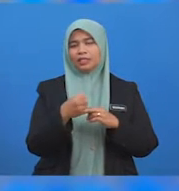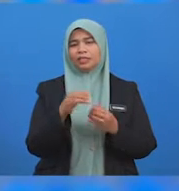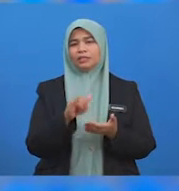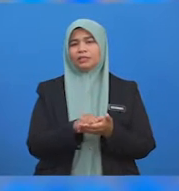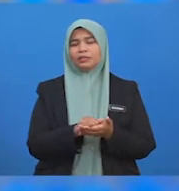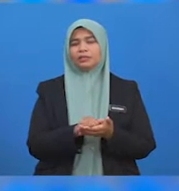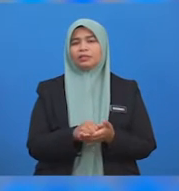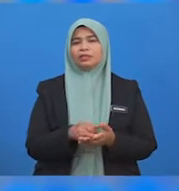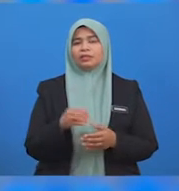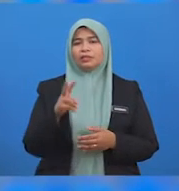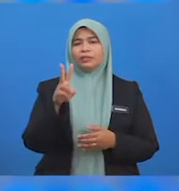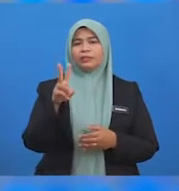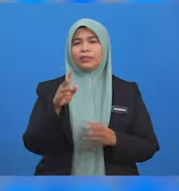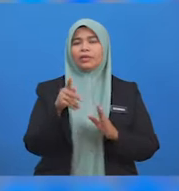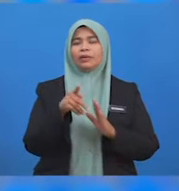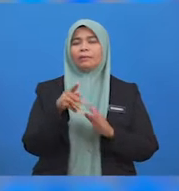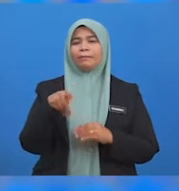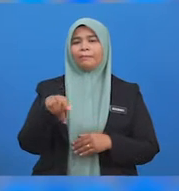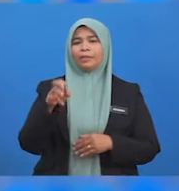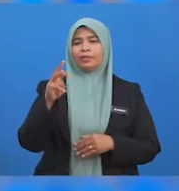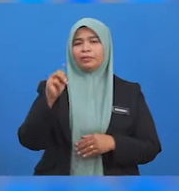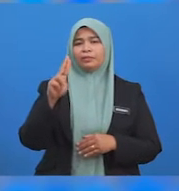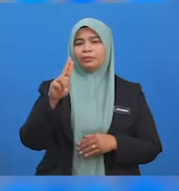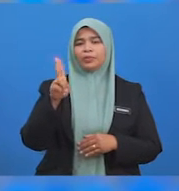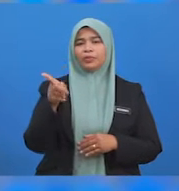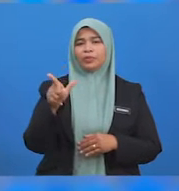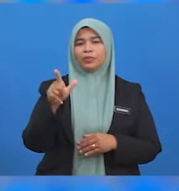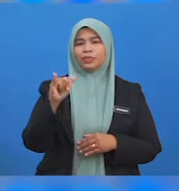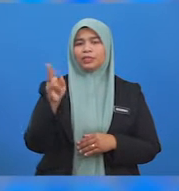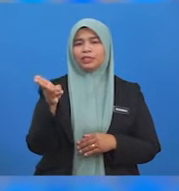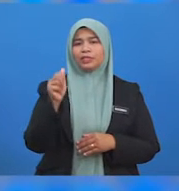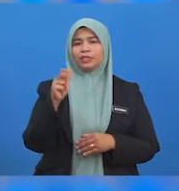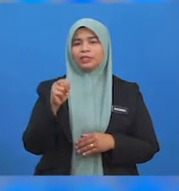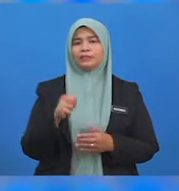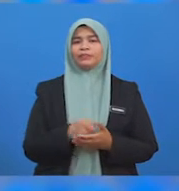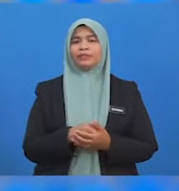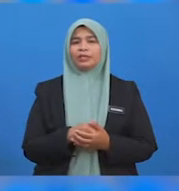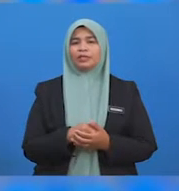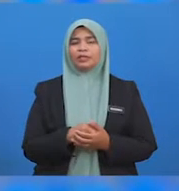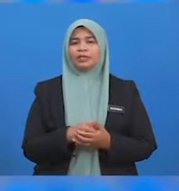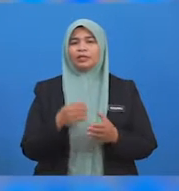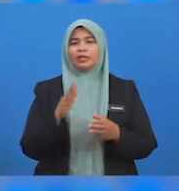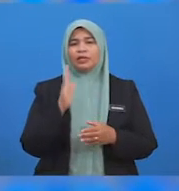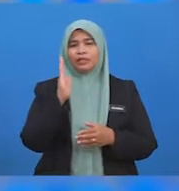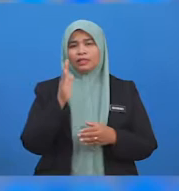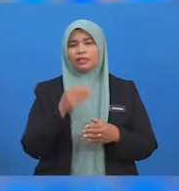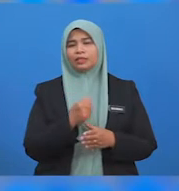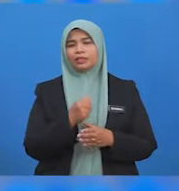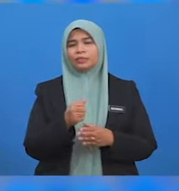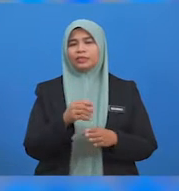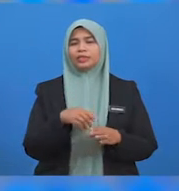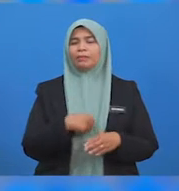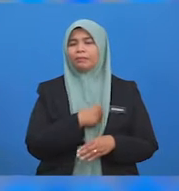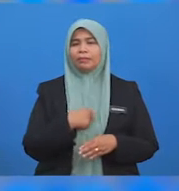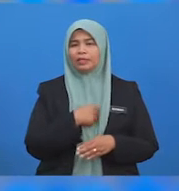atau dimaafkan kesalahannya seperti mana dalam hukuman takzir dan qisas, si pelaku jenayah